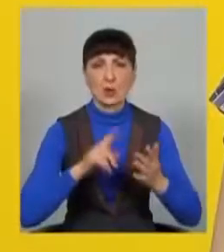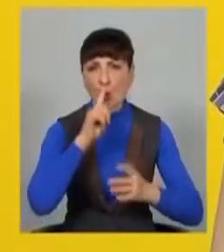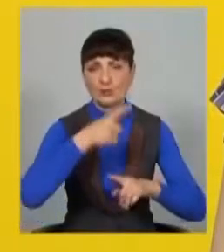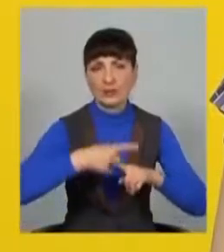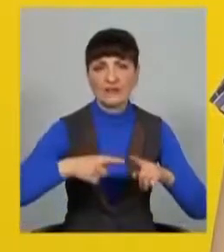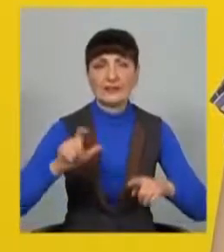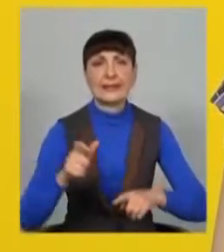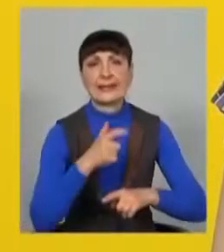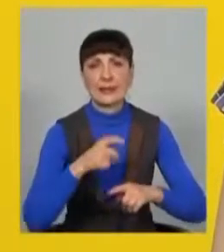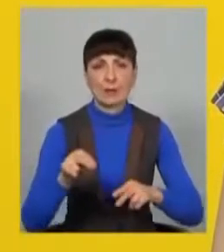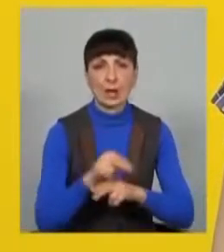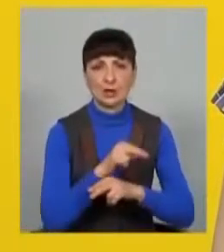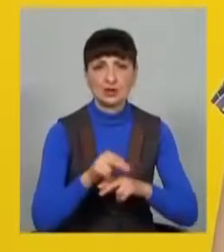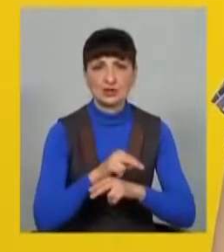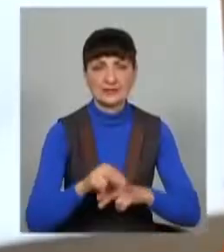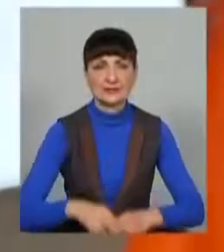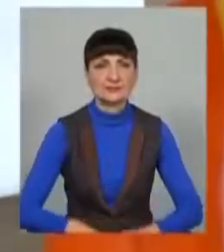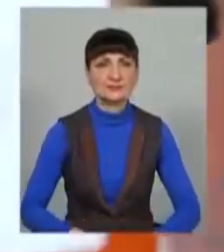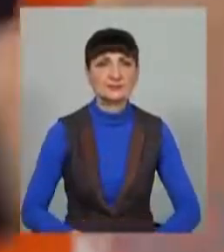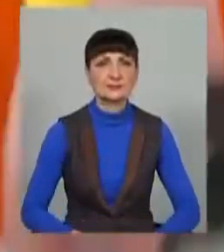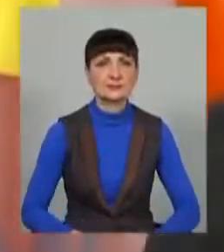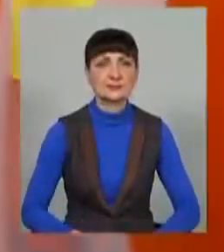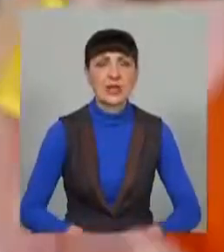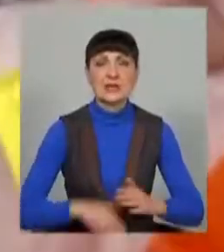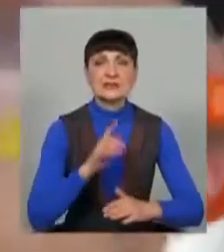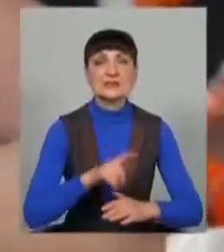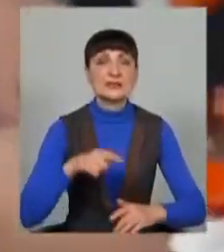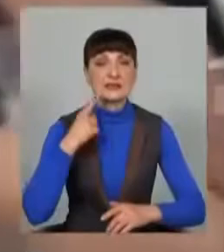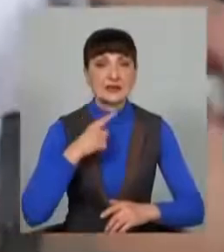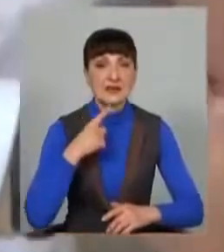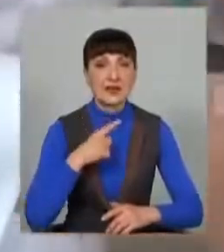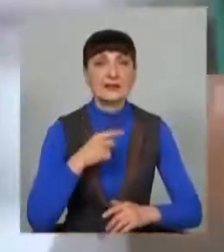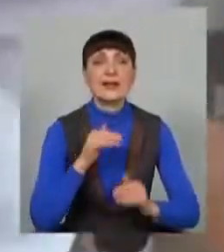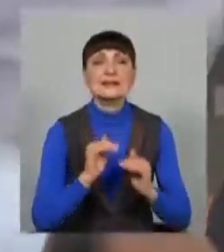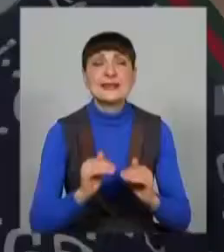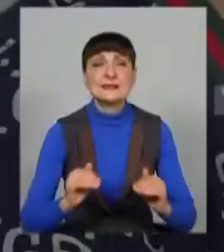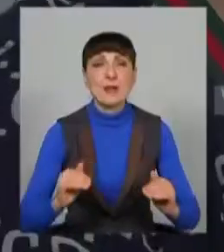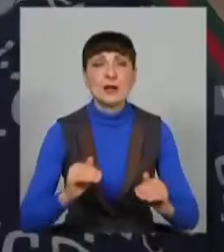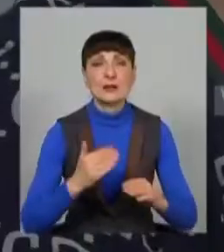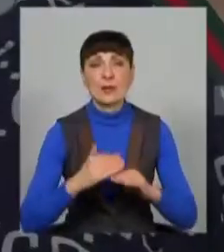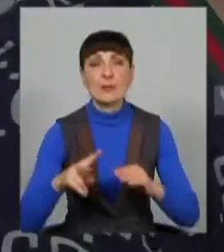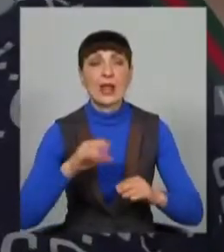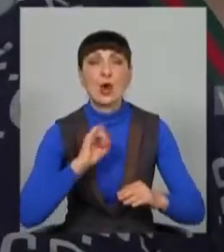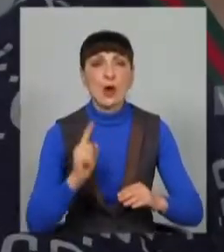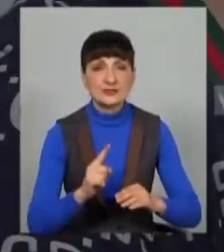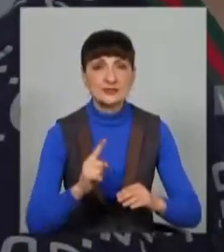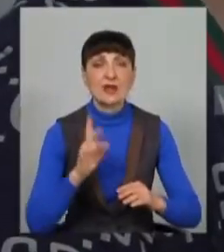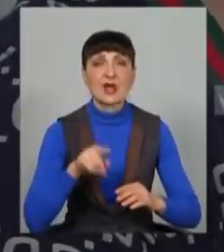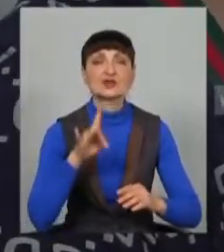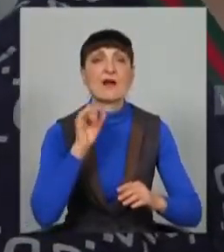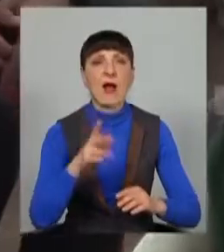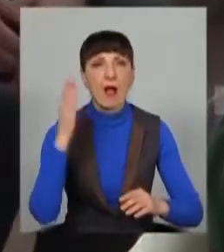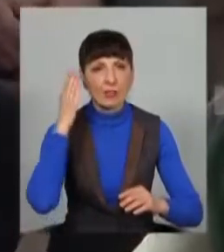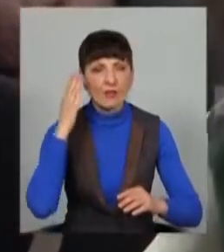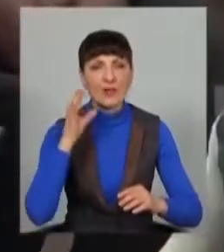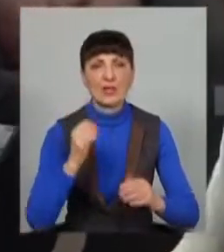полуторагодовалая химиотерапия в нашей стране. Специалисты говорят, что у несовершеннолетних помимо лейкоза часто встречается рак головного